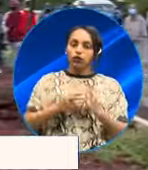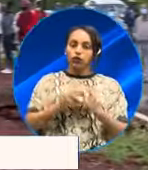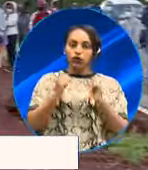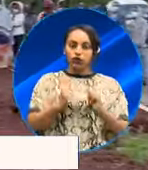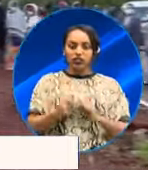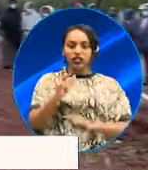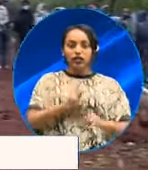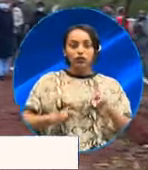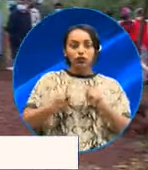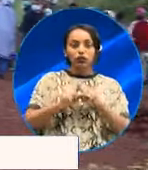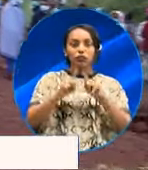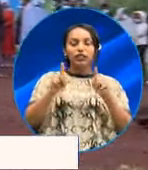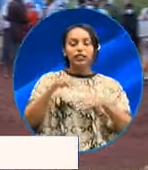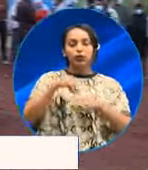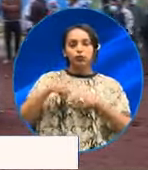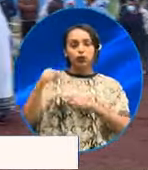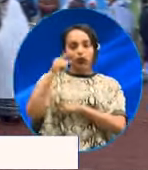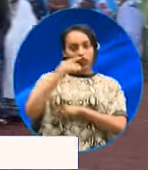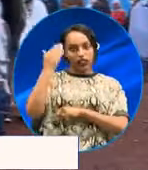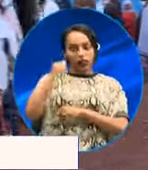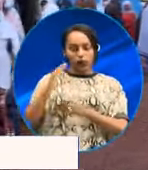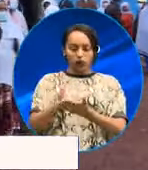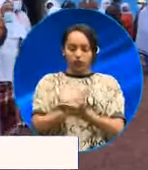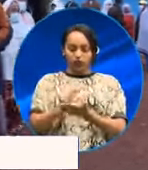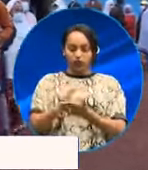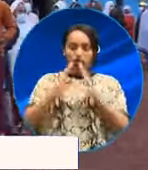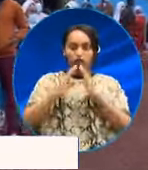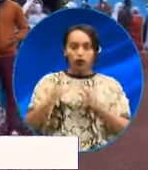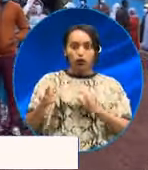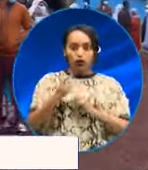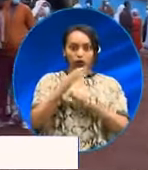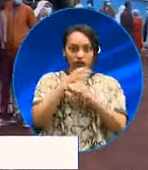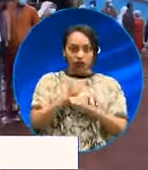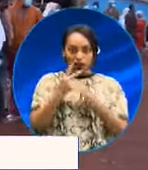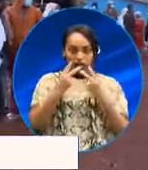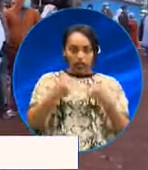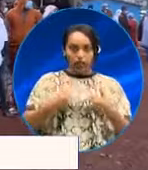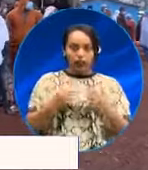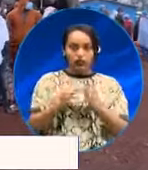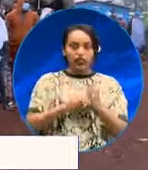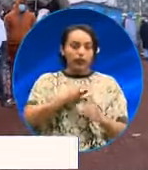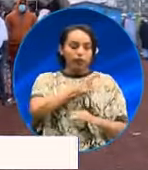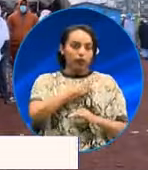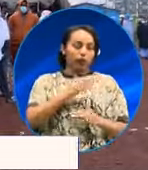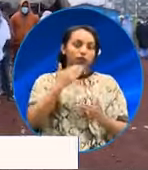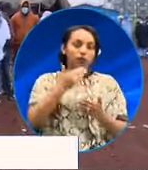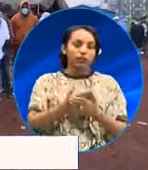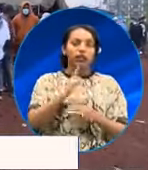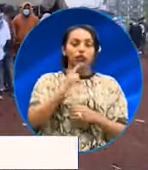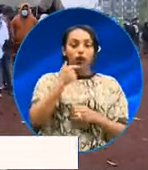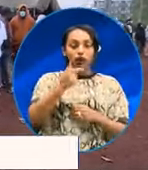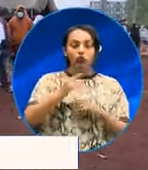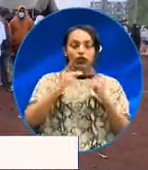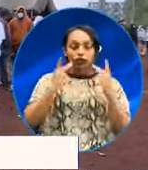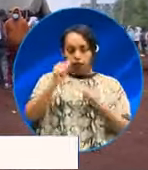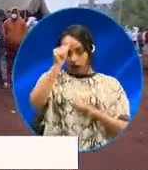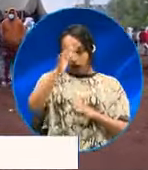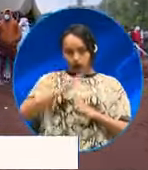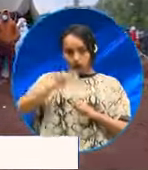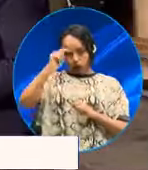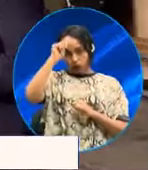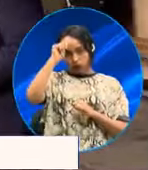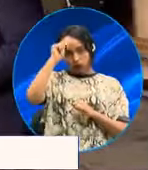ይቻላል። ህብረተሰቡ በተለይ በምርጫው ዕለት የነበረው ተሳትፎና ሰላማዊ ሆኖ እንዲጠናቀቅ ያሳየው ስነ ምግባር የሚመሰገን ነው ያሉት ከንቲባው አቶ